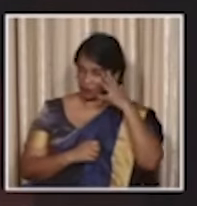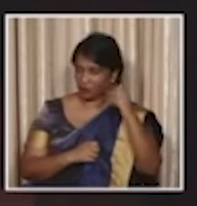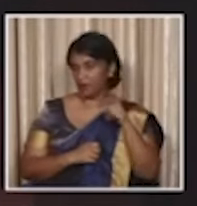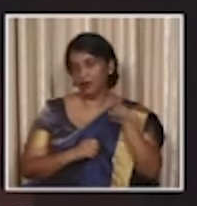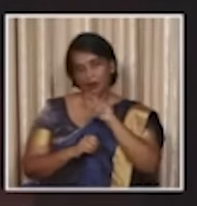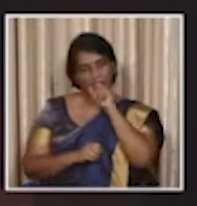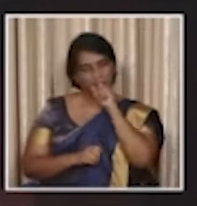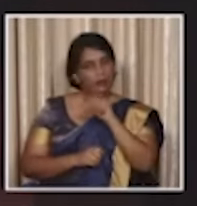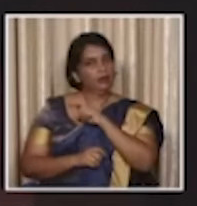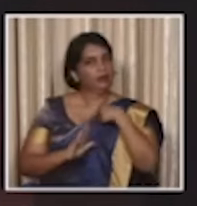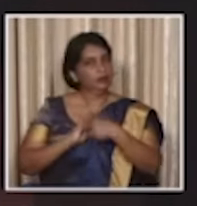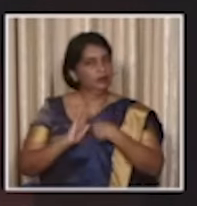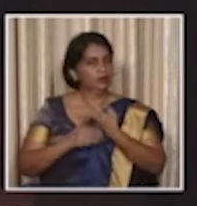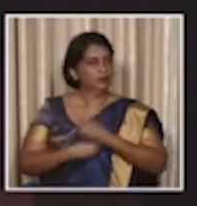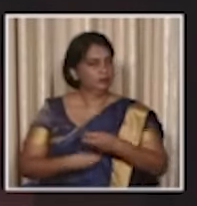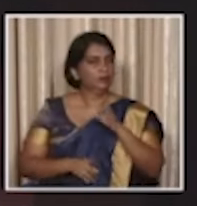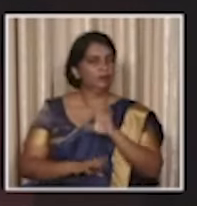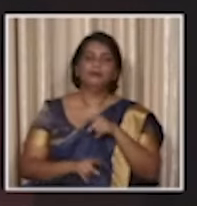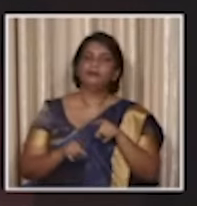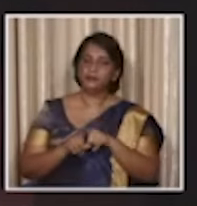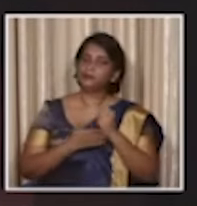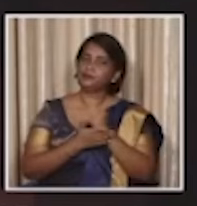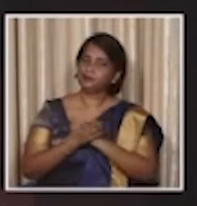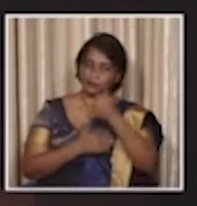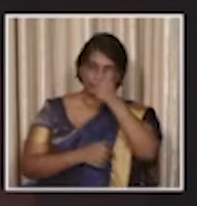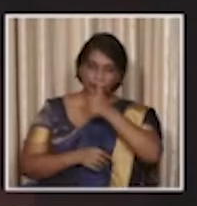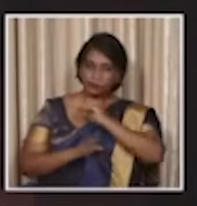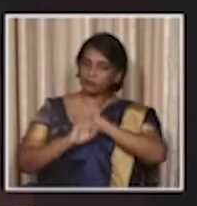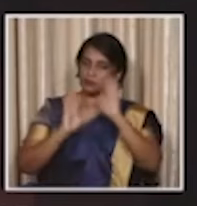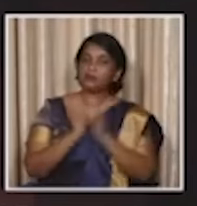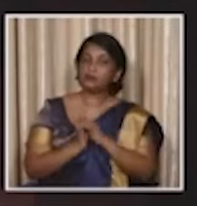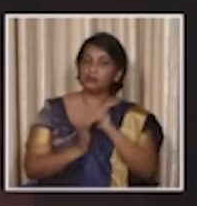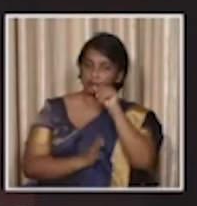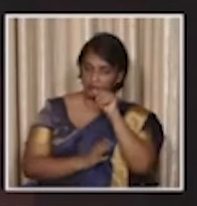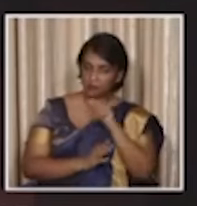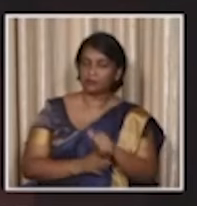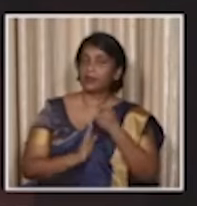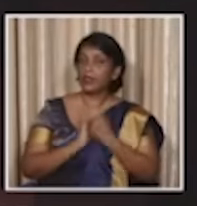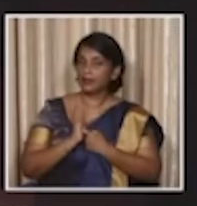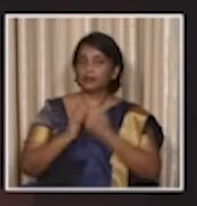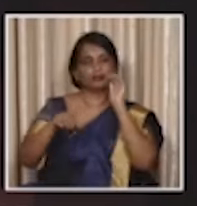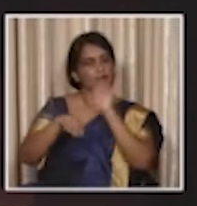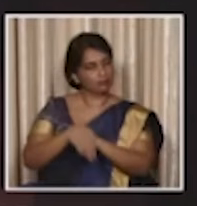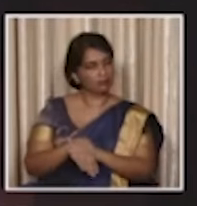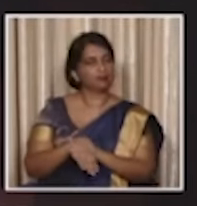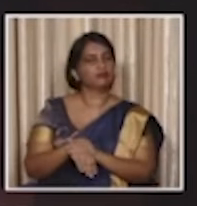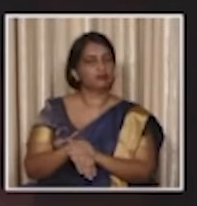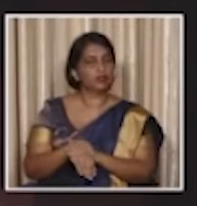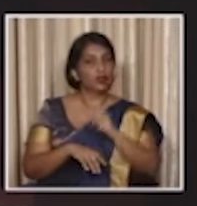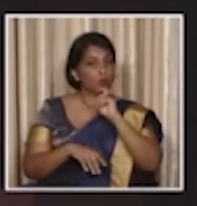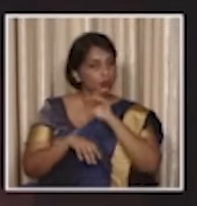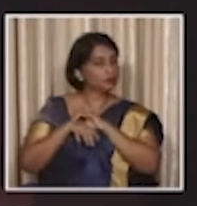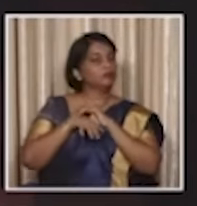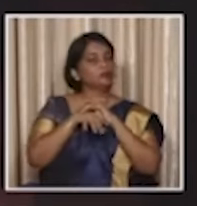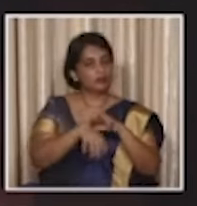ගන්න, රට විනාශ කරපු සියලුම හොරු ටික අපි නීති අහමුවට ගෙන එනවා, අධිකරණයේ